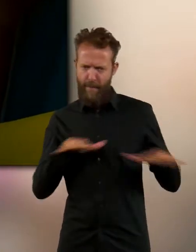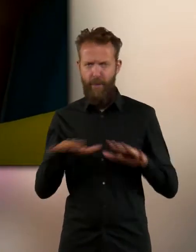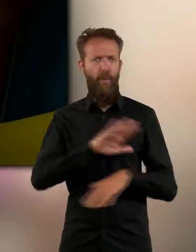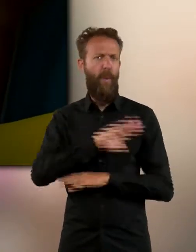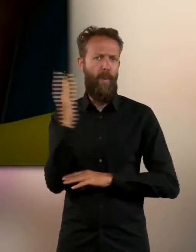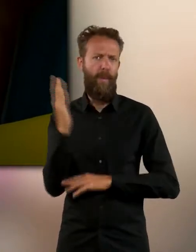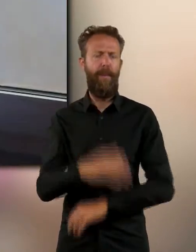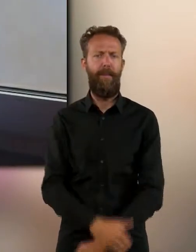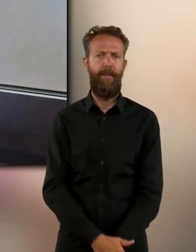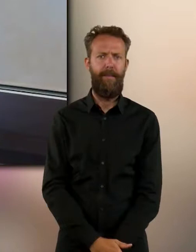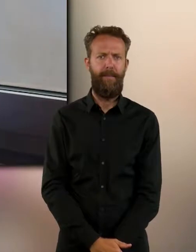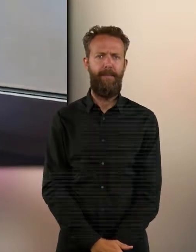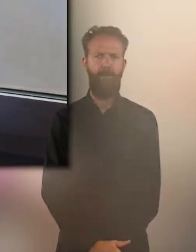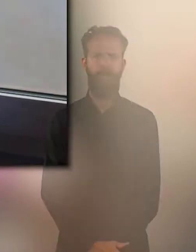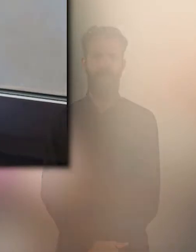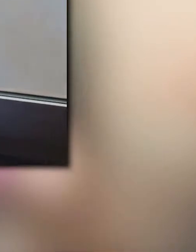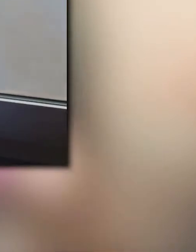situe son équilibre. Sarah.